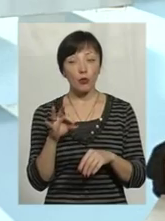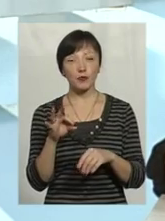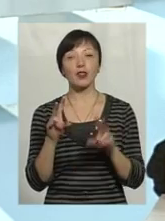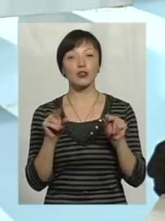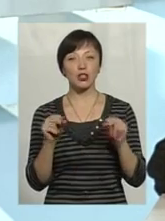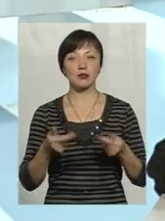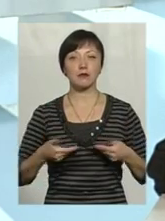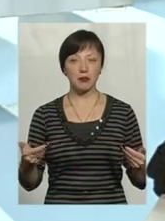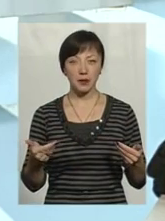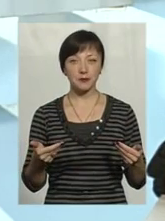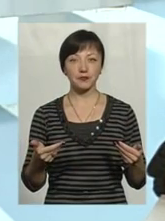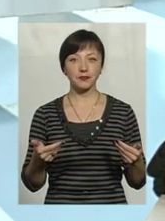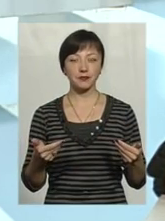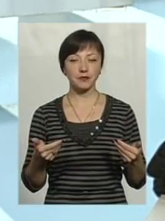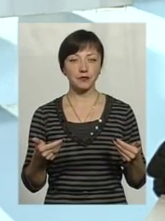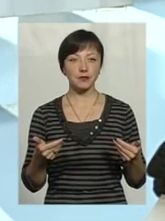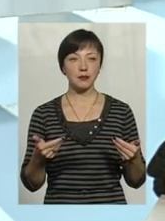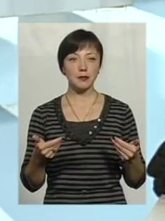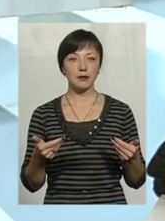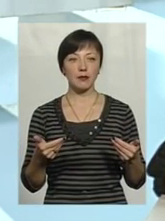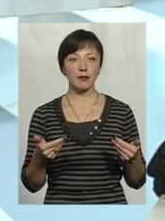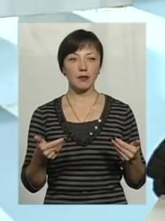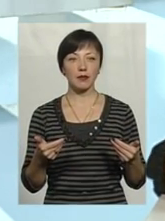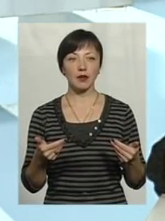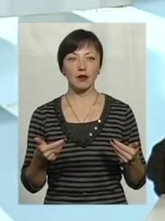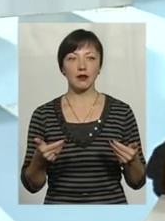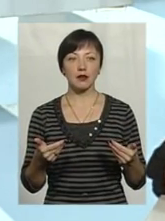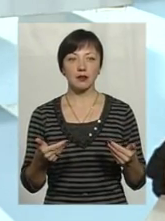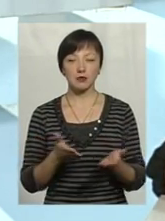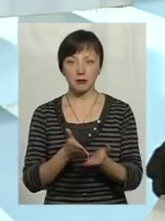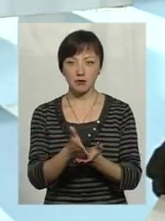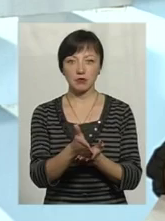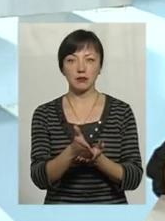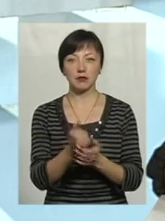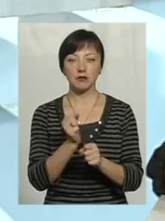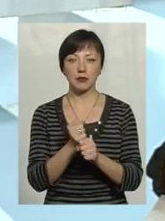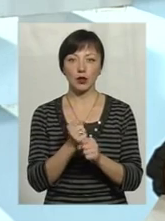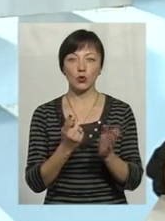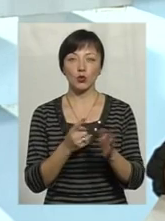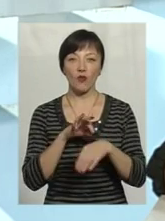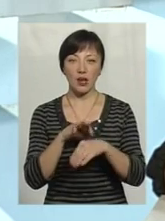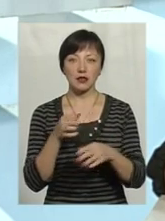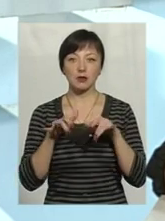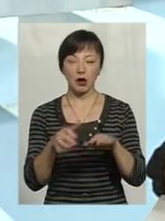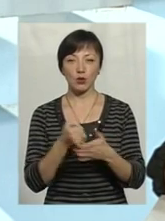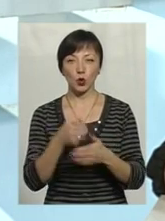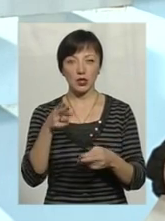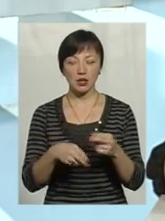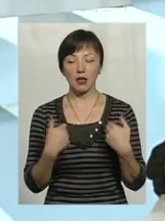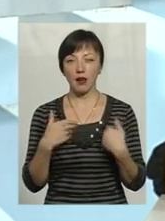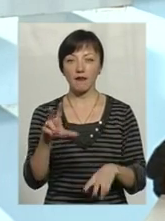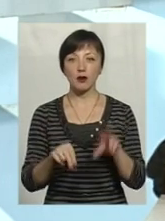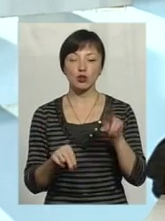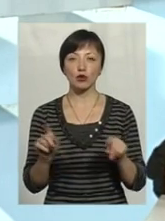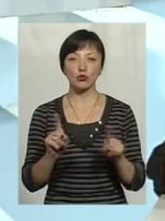на щастя, ми взяли такий посил, в принципі, довести цю справу до кінця. І я рахую,